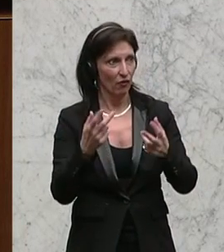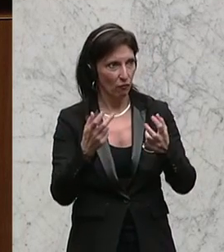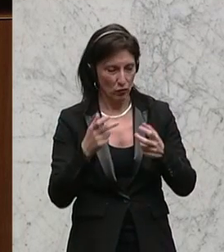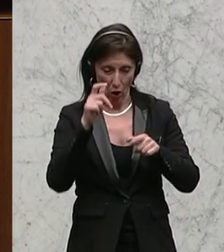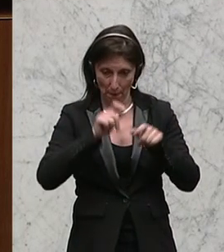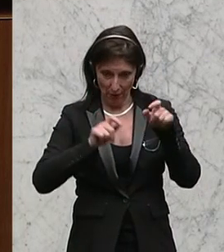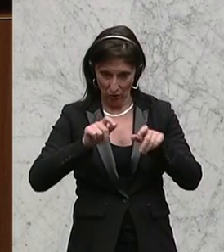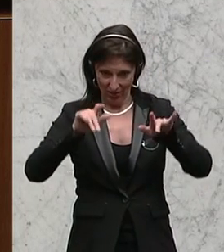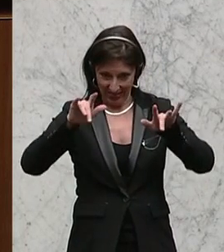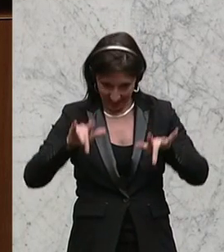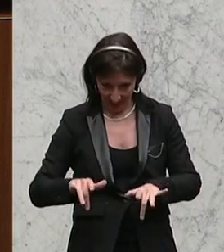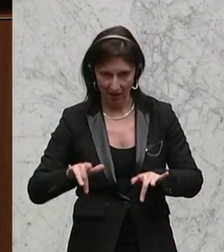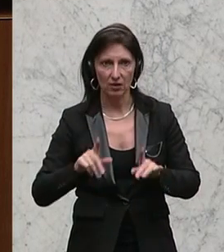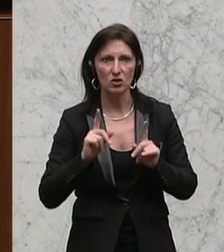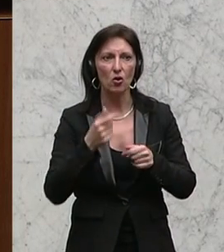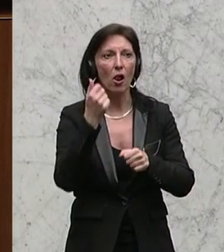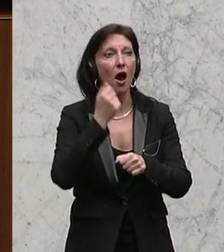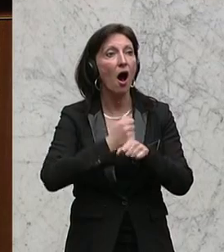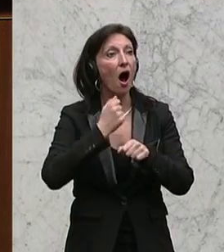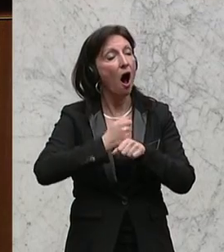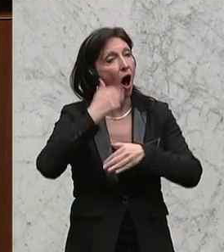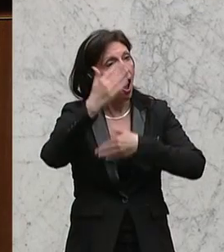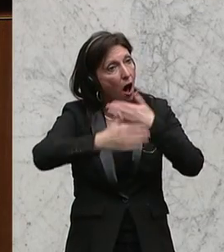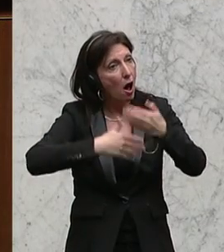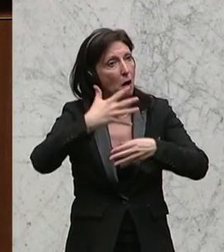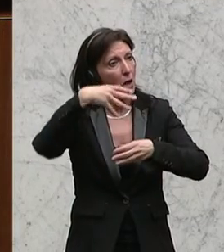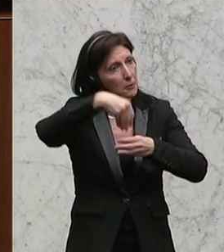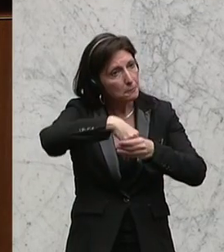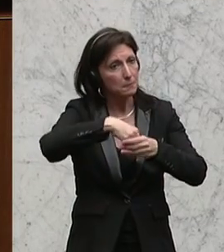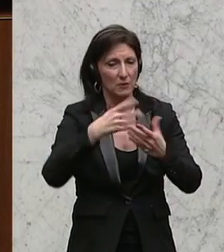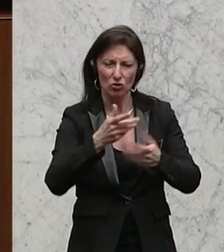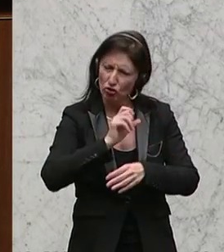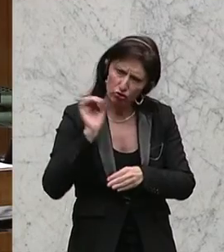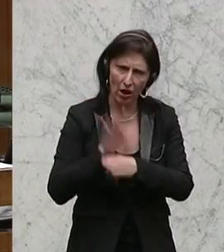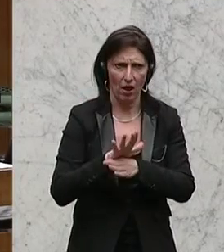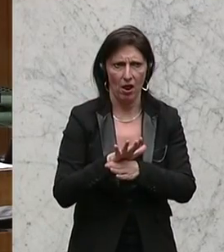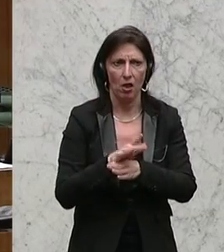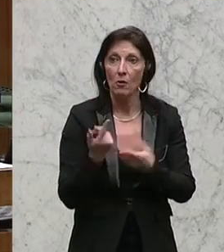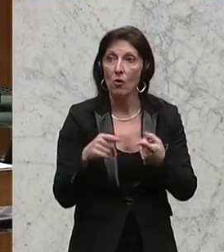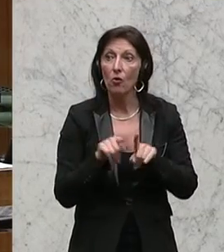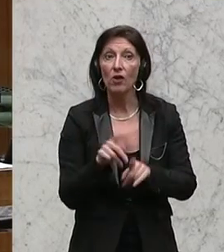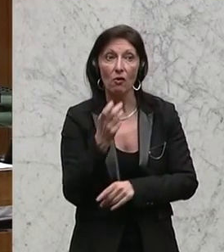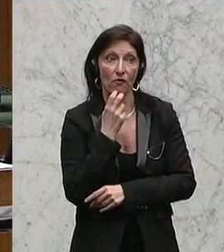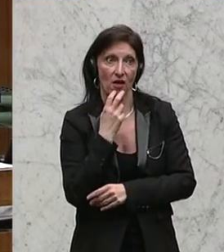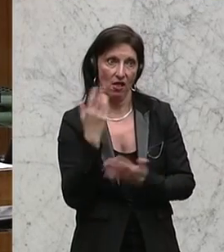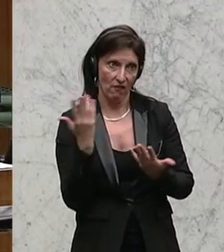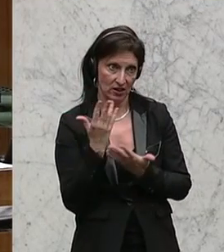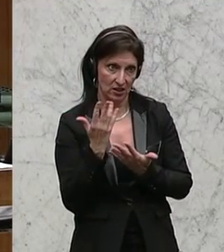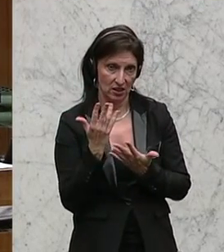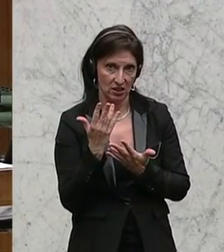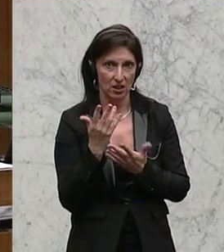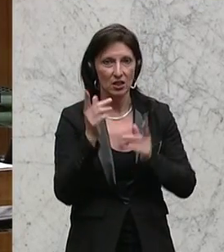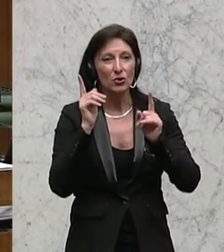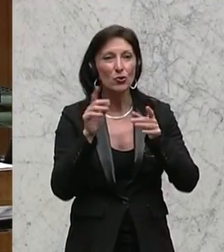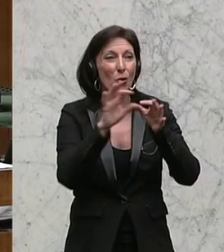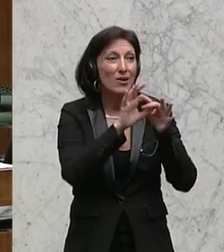sind, in den Arbeitsprozess eingebunden werden, so rasch wie möglich. Und wir wollen auch, dass sie ein wichtiger Teil